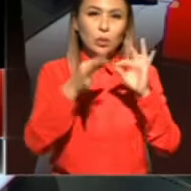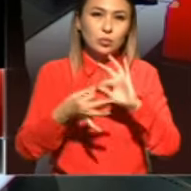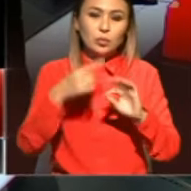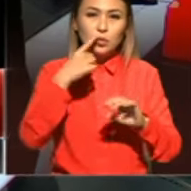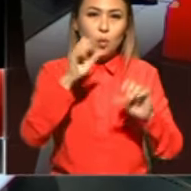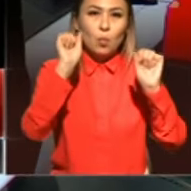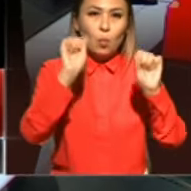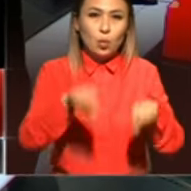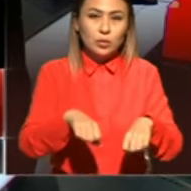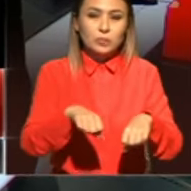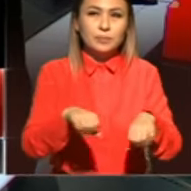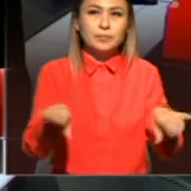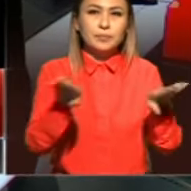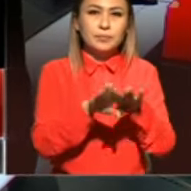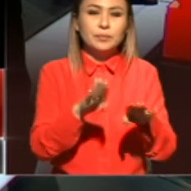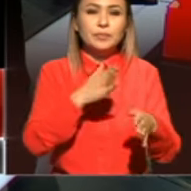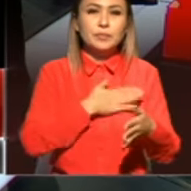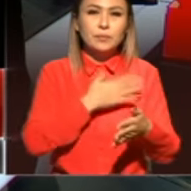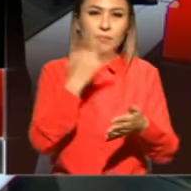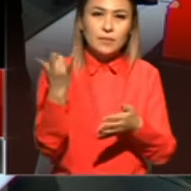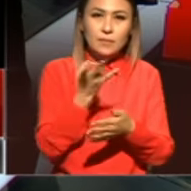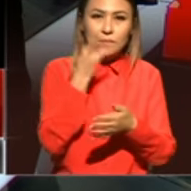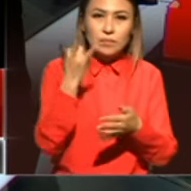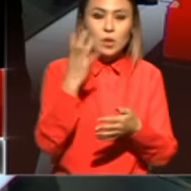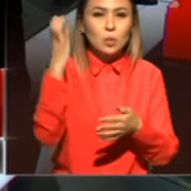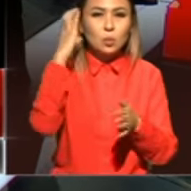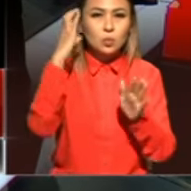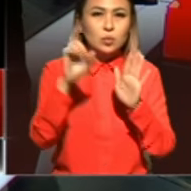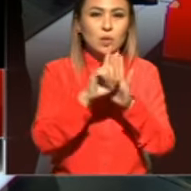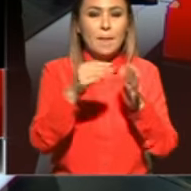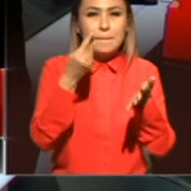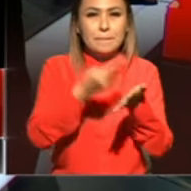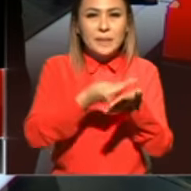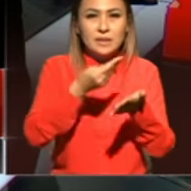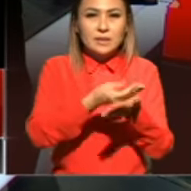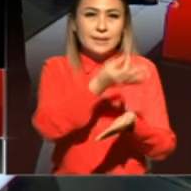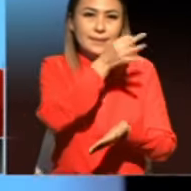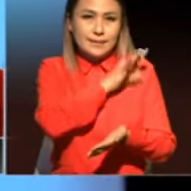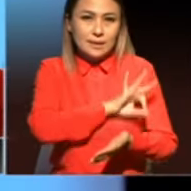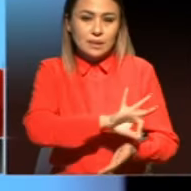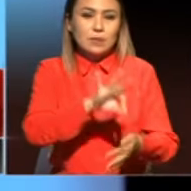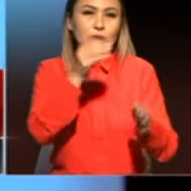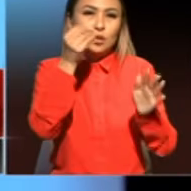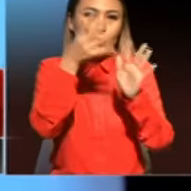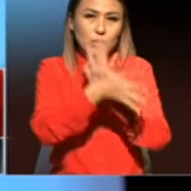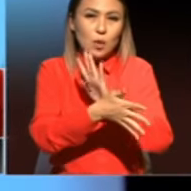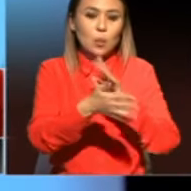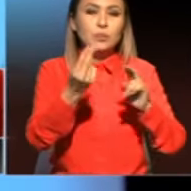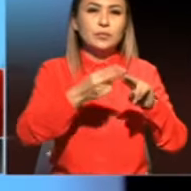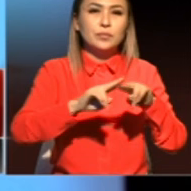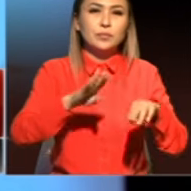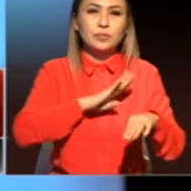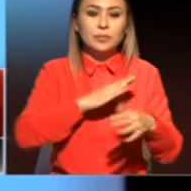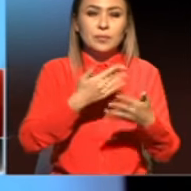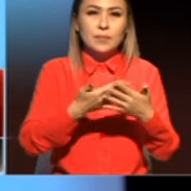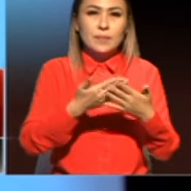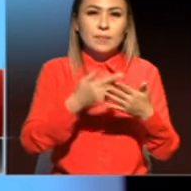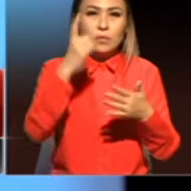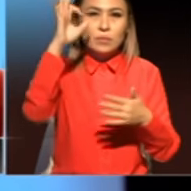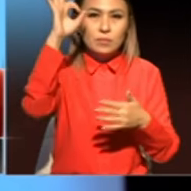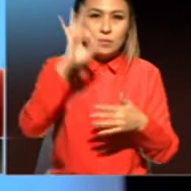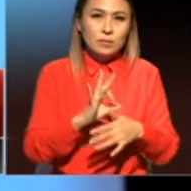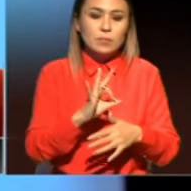болады. Сондықтан да бізде әлде де сондай бюджетті нәтижелі, тиімді жұмсауға біз сондай жаңағы 100%